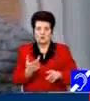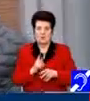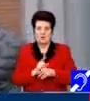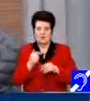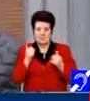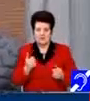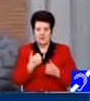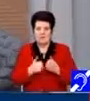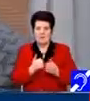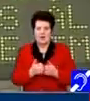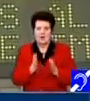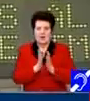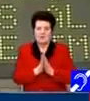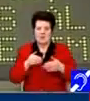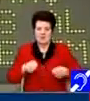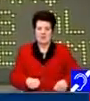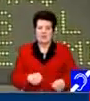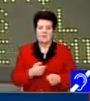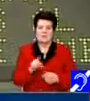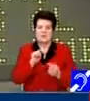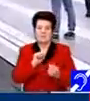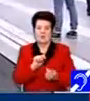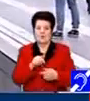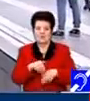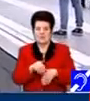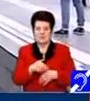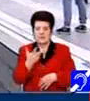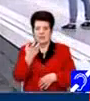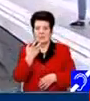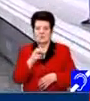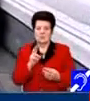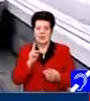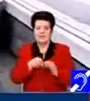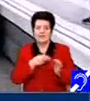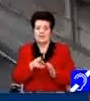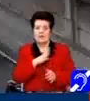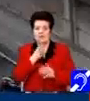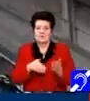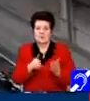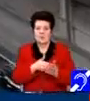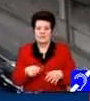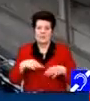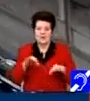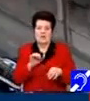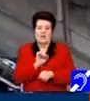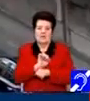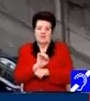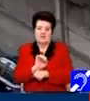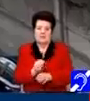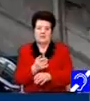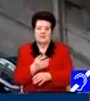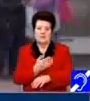că fiecare își cere dreptul. Din cauza protestelor, 300 de trenuri au fost anulate, iar serviciile de transport în comun au suferit